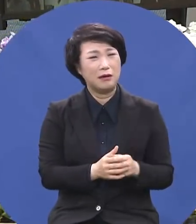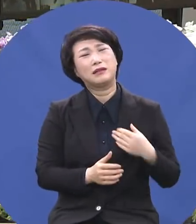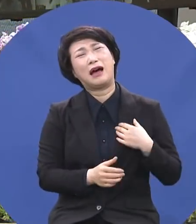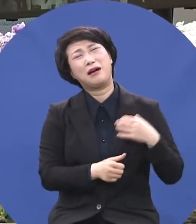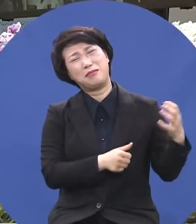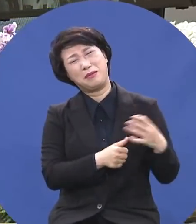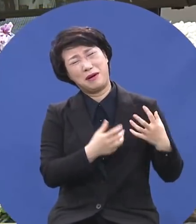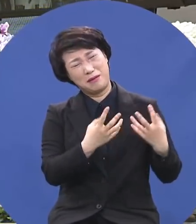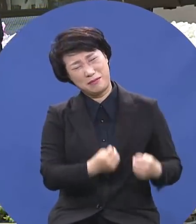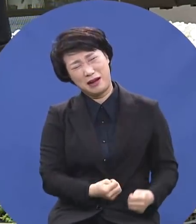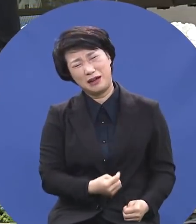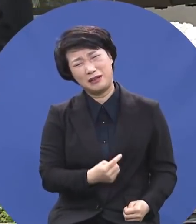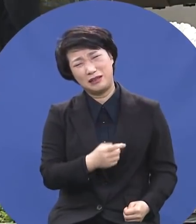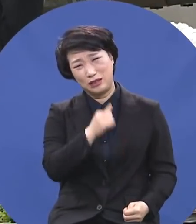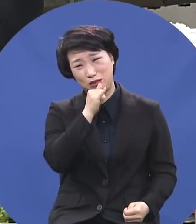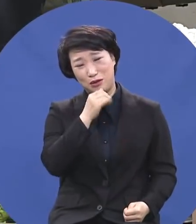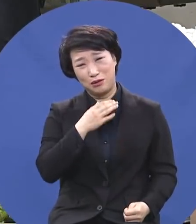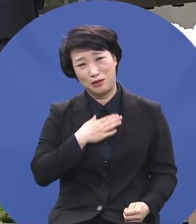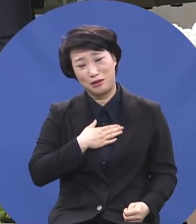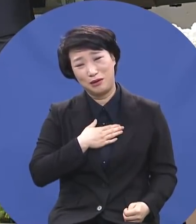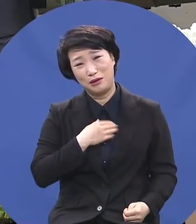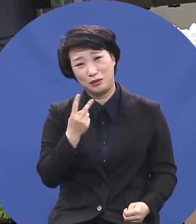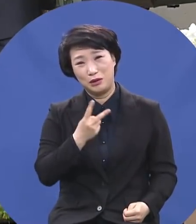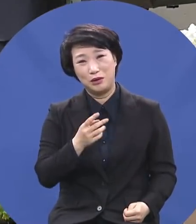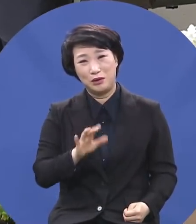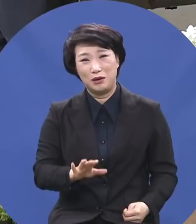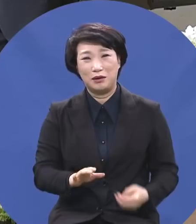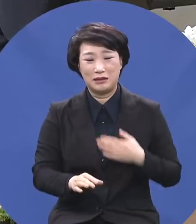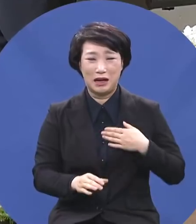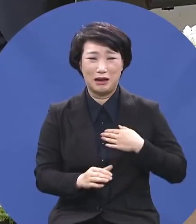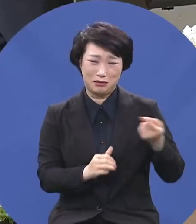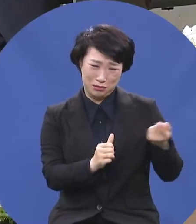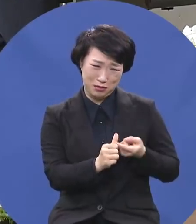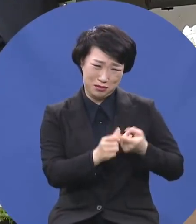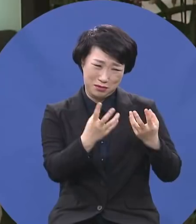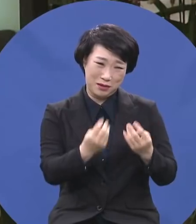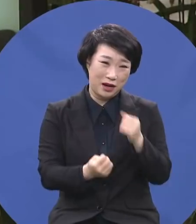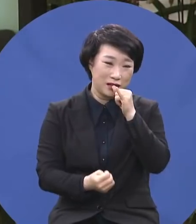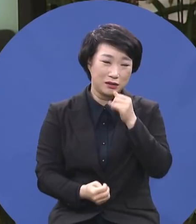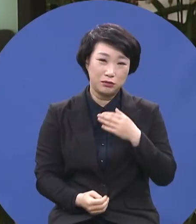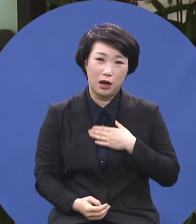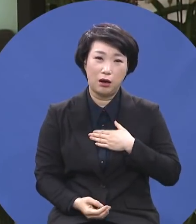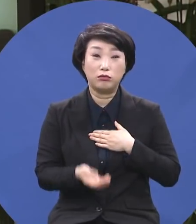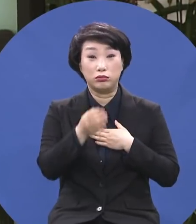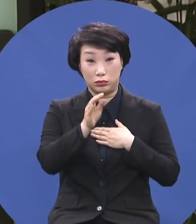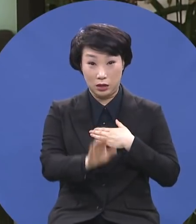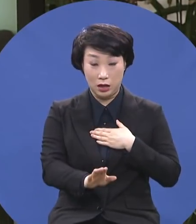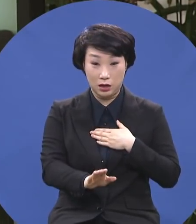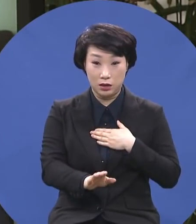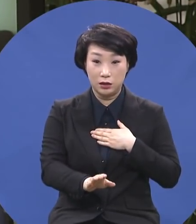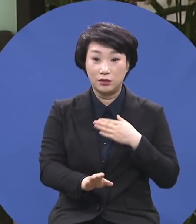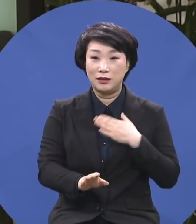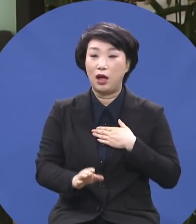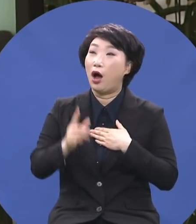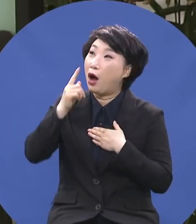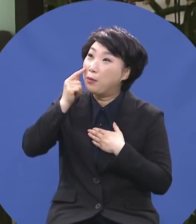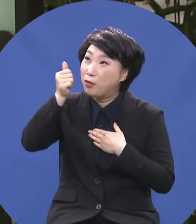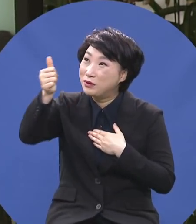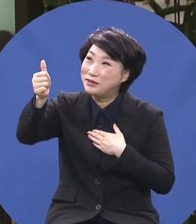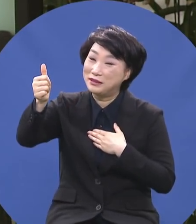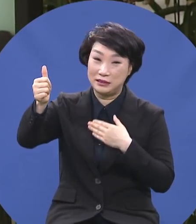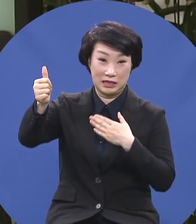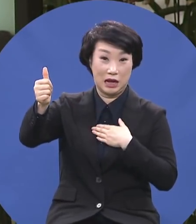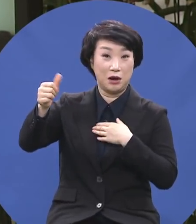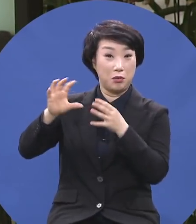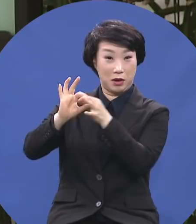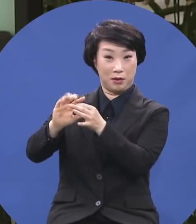핍박도 많이 했어요. 그리고 많이 욕도 했어요. 그러나 우리 아버지와